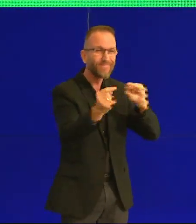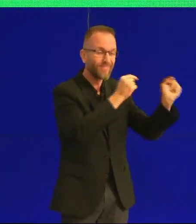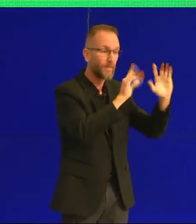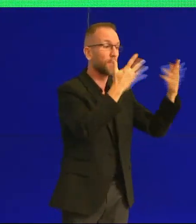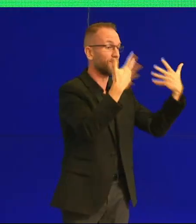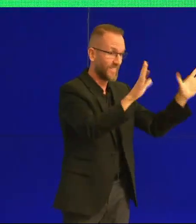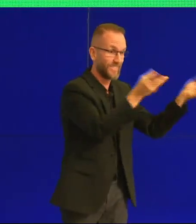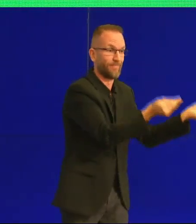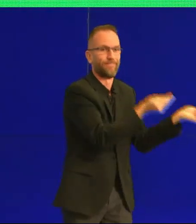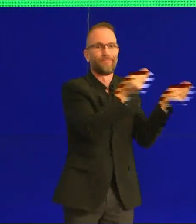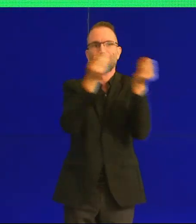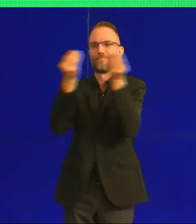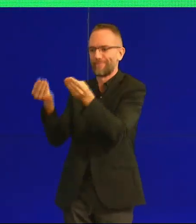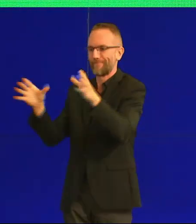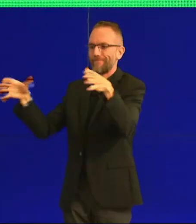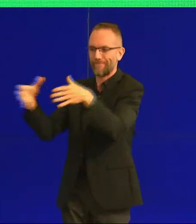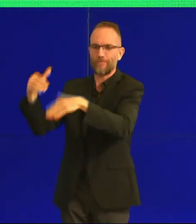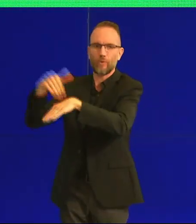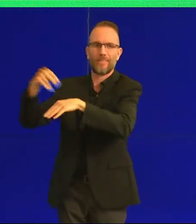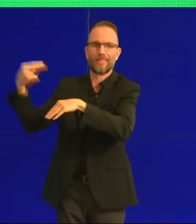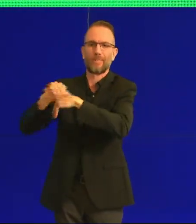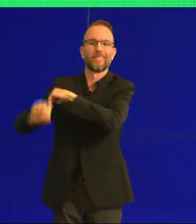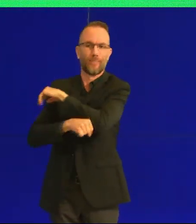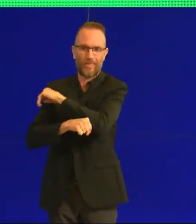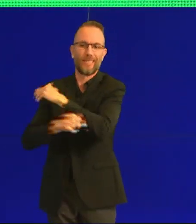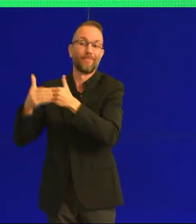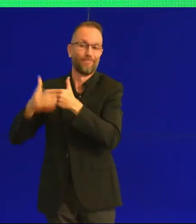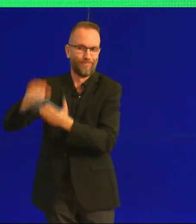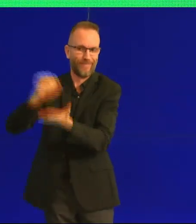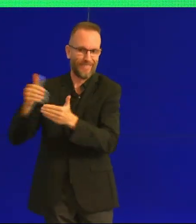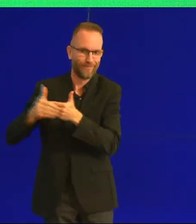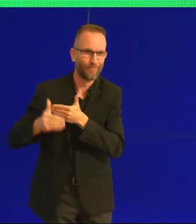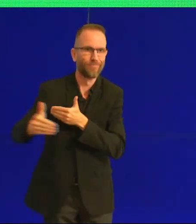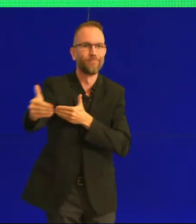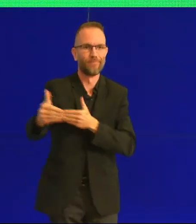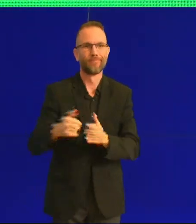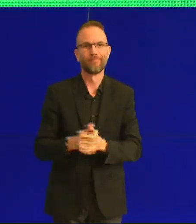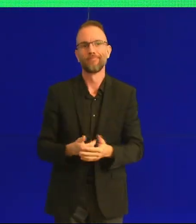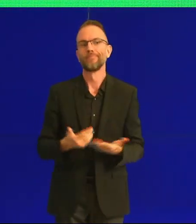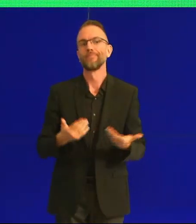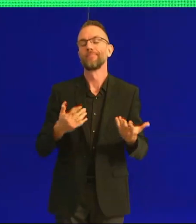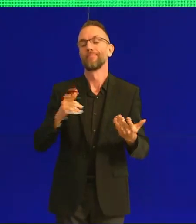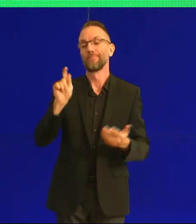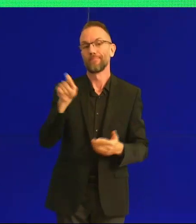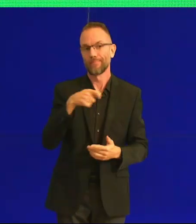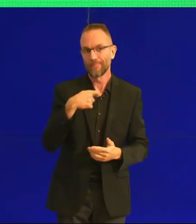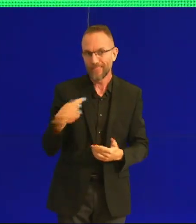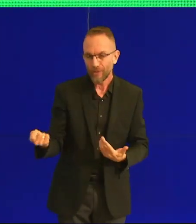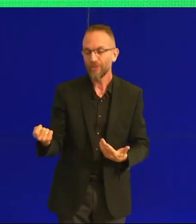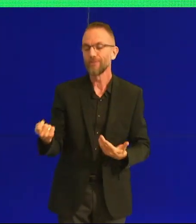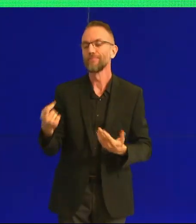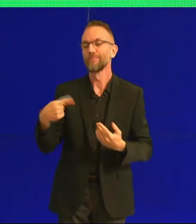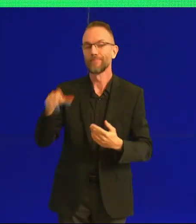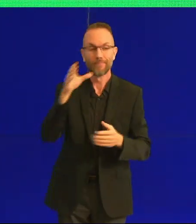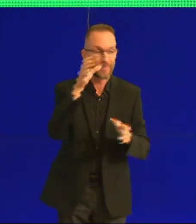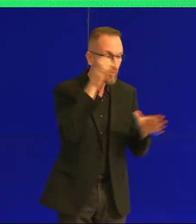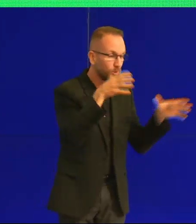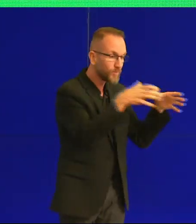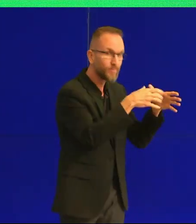belgique vous comprenez que nous allons attendre les résultats de ces analyses et aussi les décisions du conseil national de sécurité